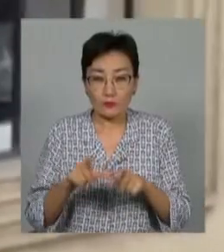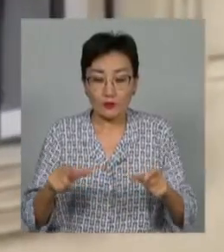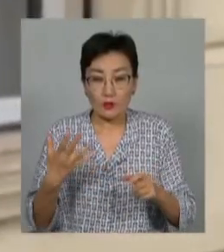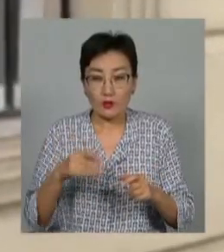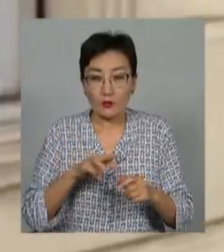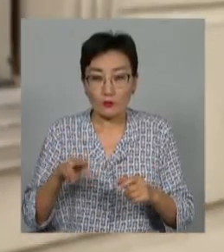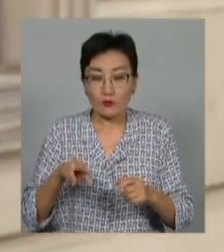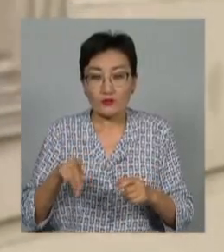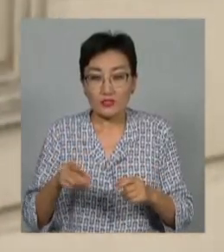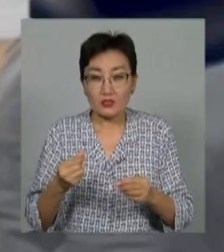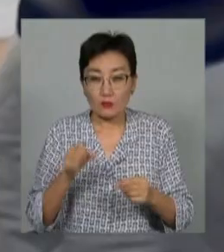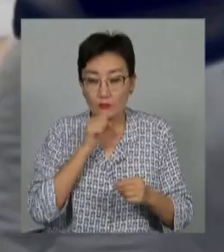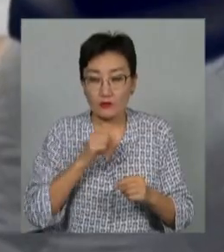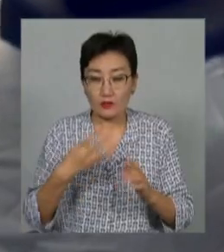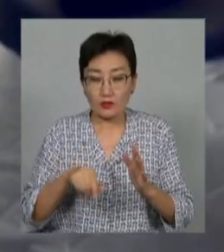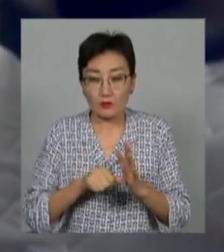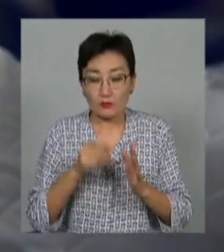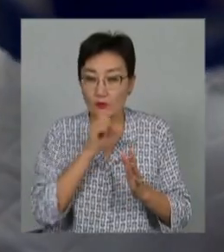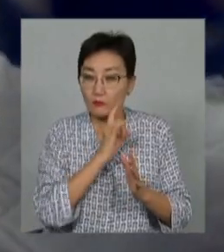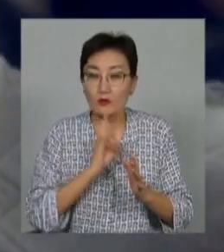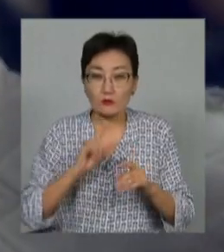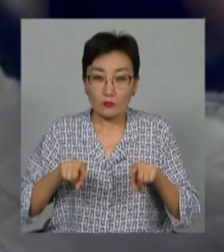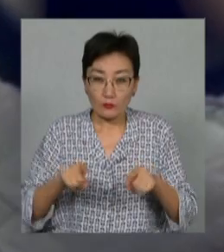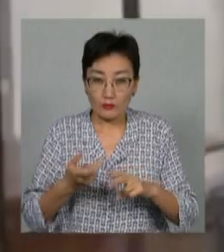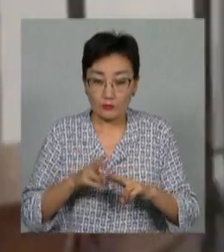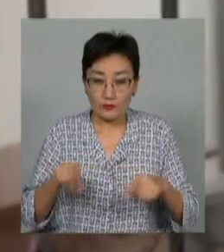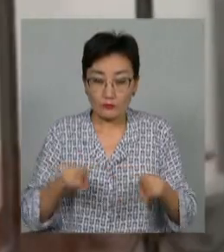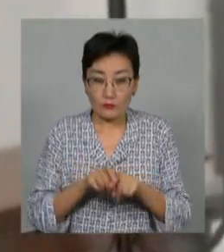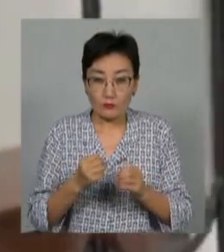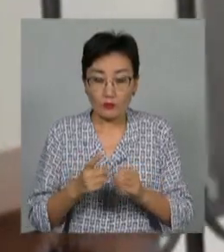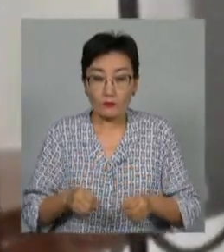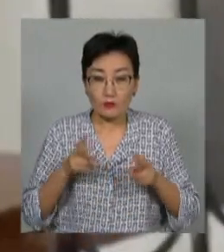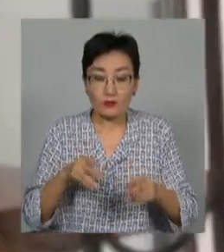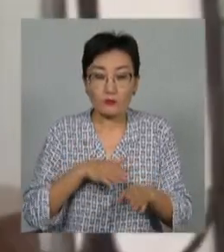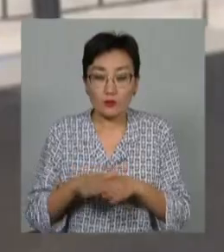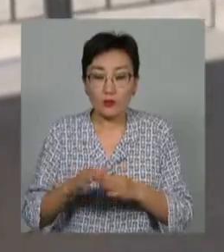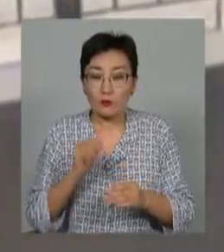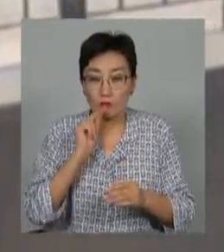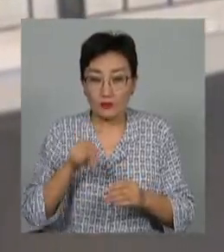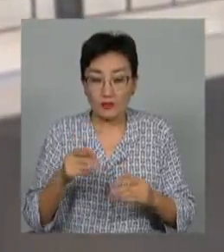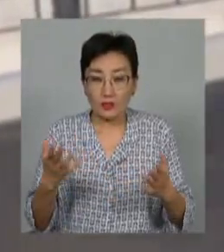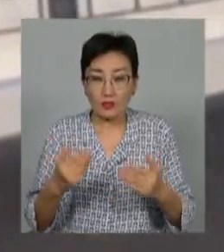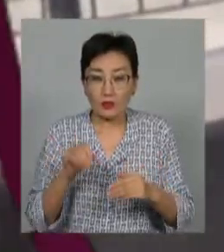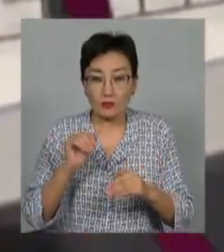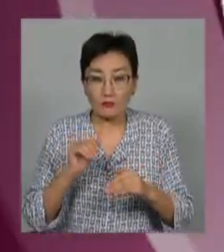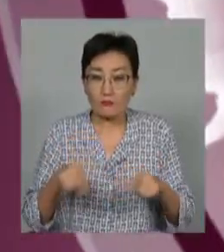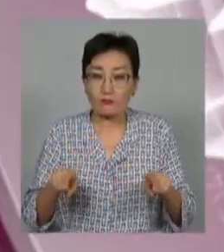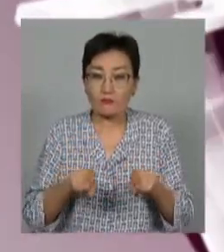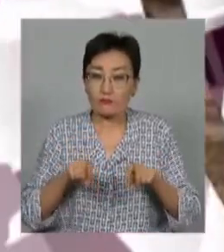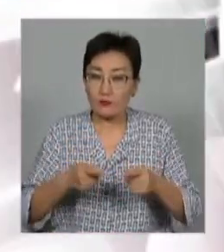50 миллион теңге жымқырған 46 жастағы азаматша қолға түсті. Осыған ұқсас 11 қылмыс жасаған күдікті осыған дейін қалай жасырынып